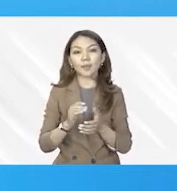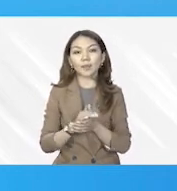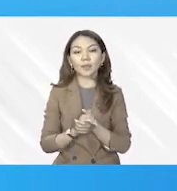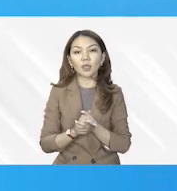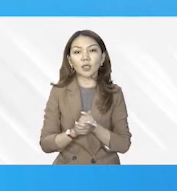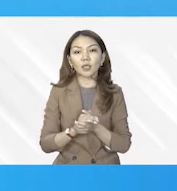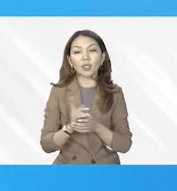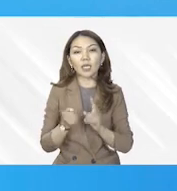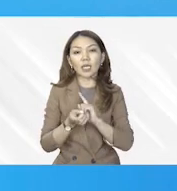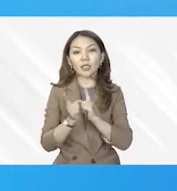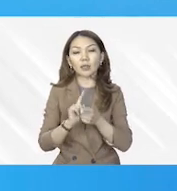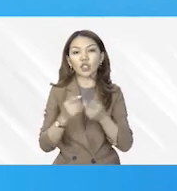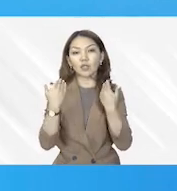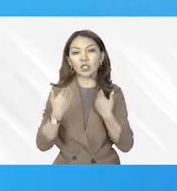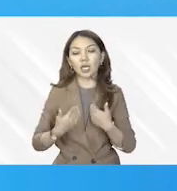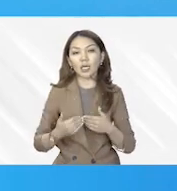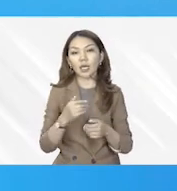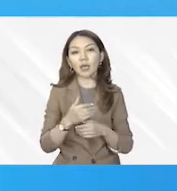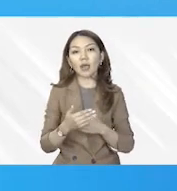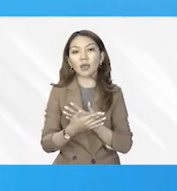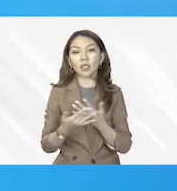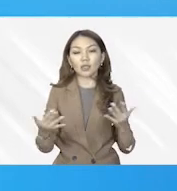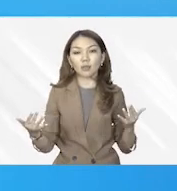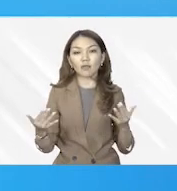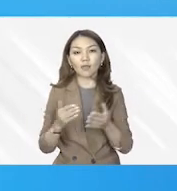комбинативной изменчивости организмов.